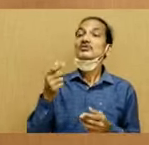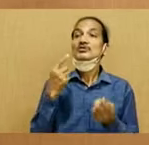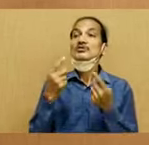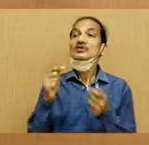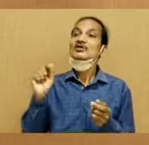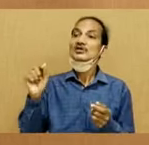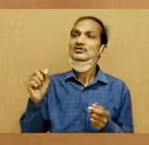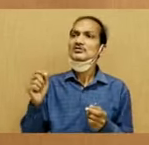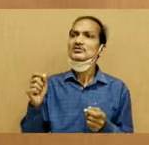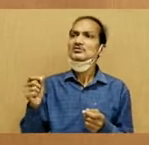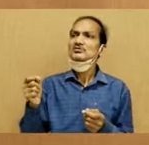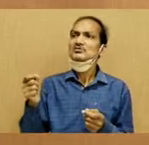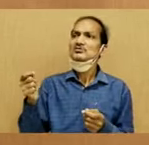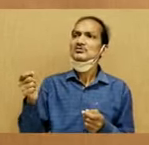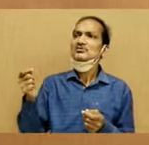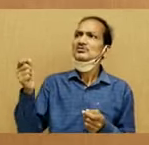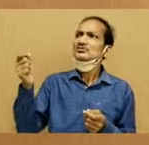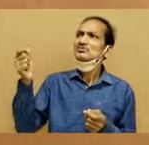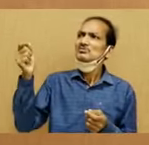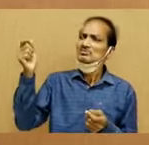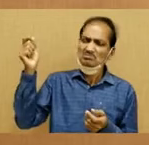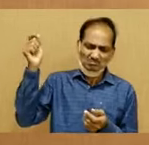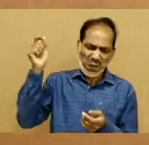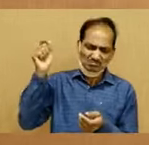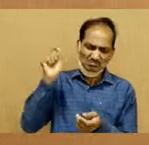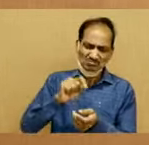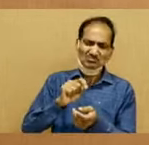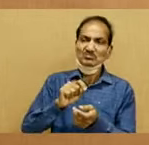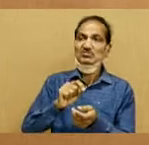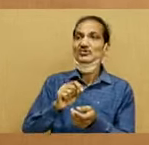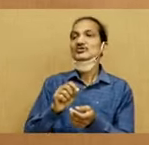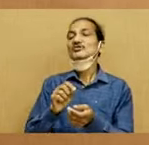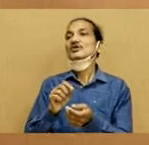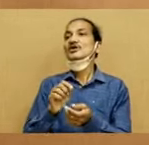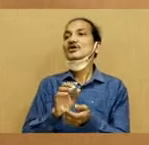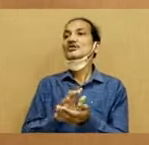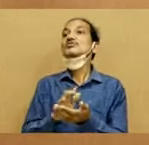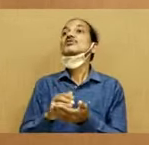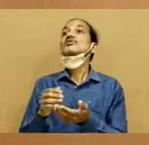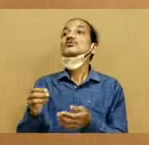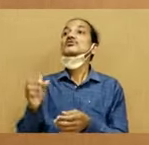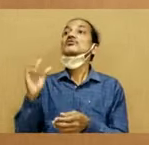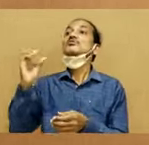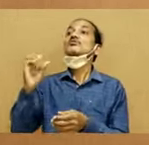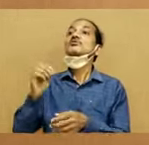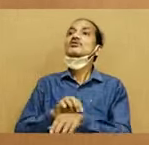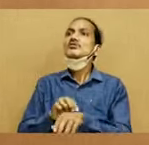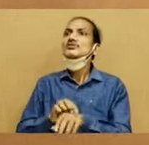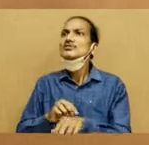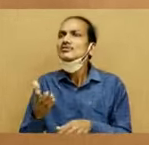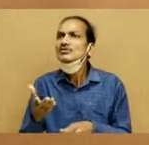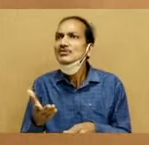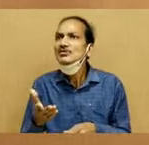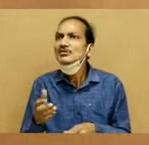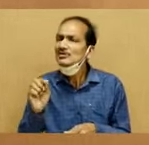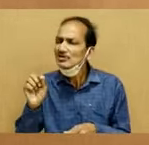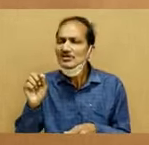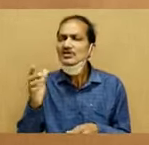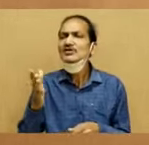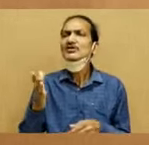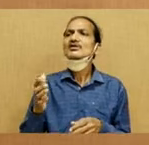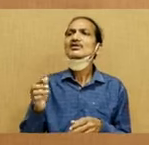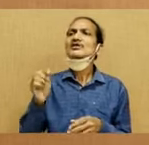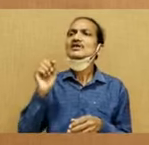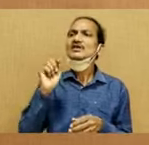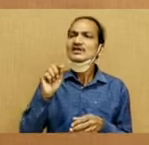ଦେଖନ୍ତୁ, କରୋନା ହେଉଛି କାଶ, ଛିଙ୍କ ଏବଂ ଏଇଥିରୁ ବାହାରୁଥିବା ଯେଉଁ କଣିକା